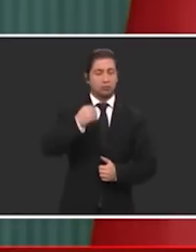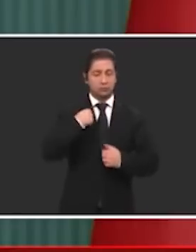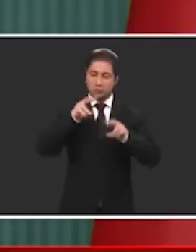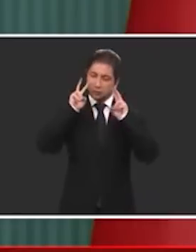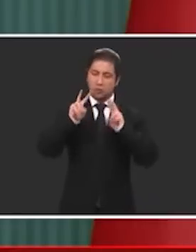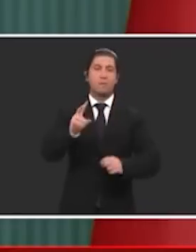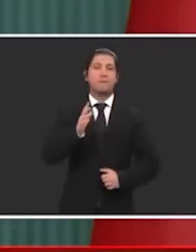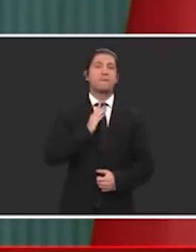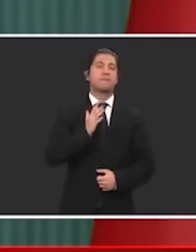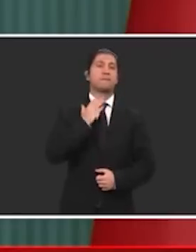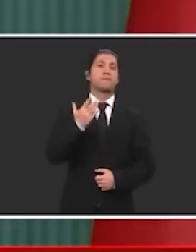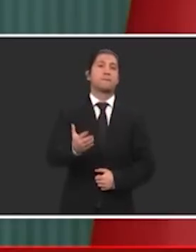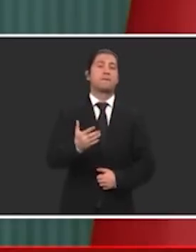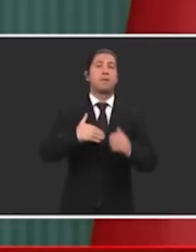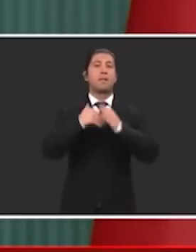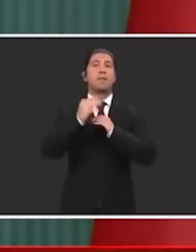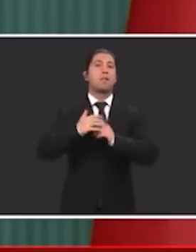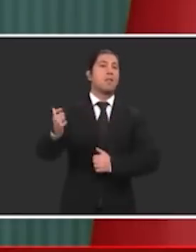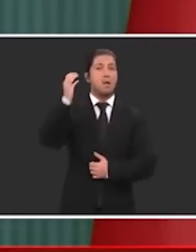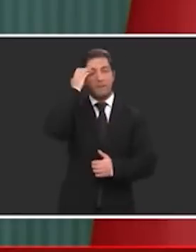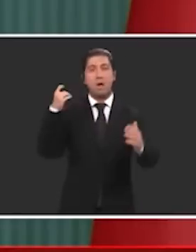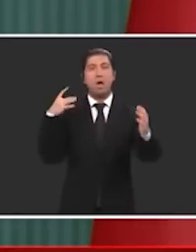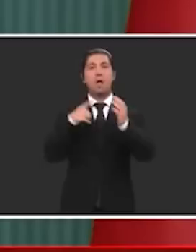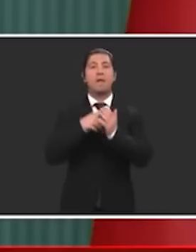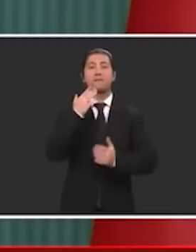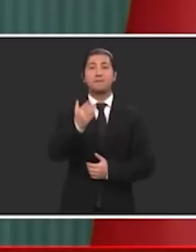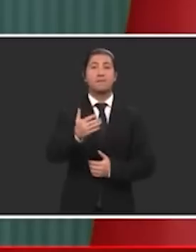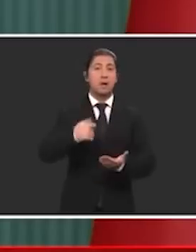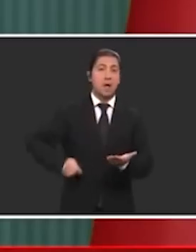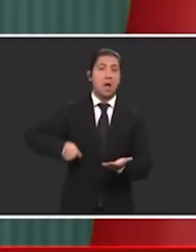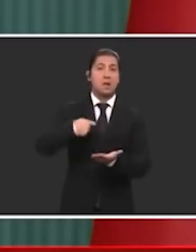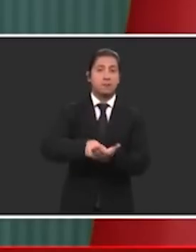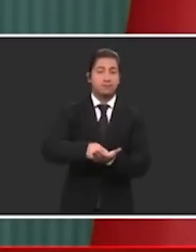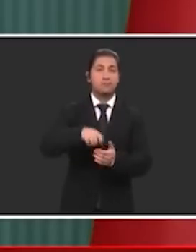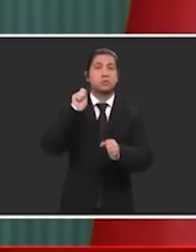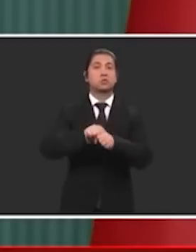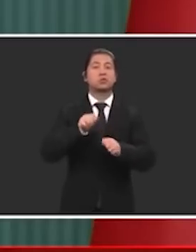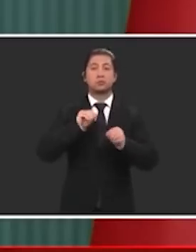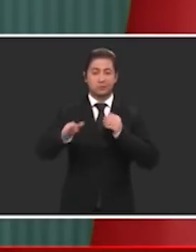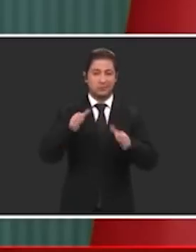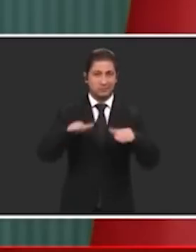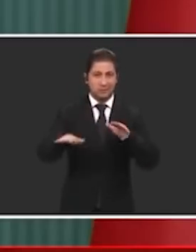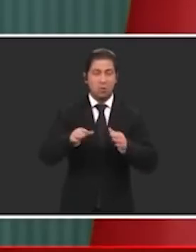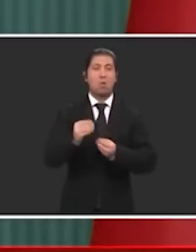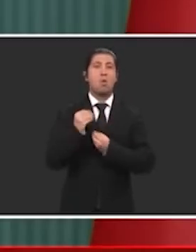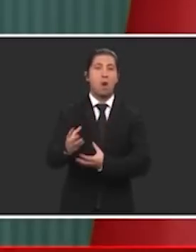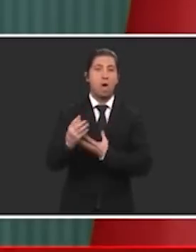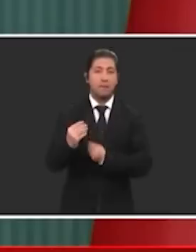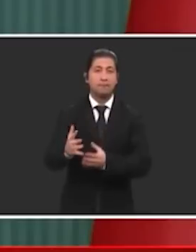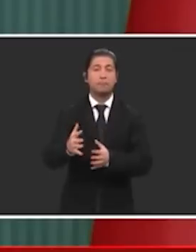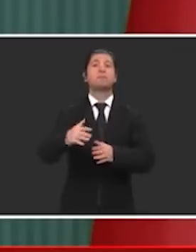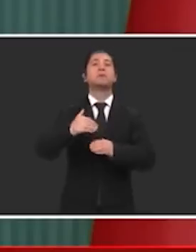göreceğiz. Temel hedefimiz yatırımı, istihdamı, üretimi ve